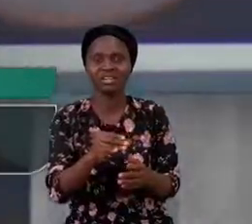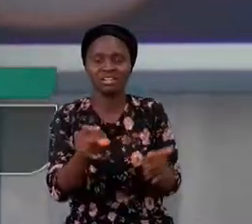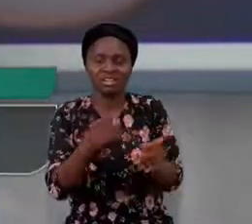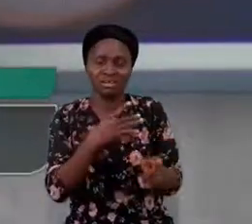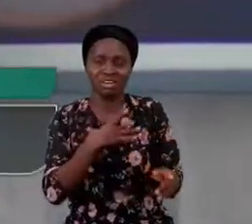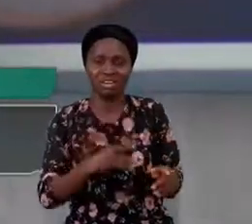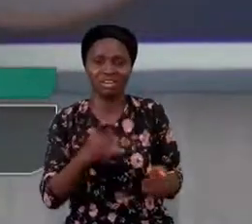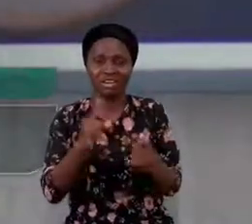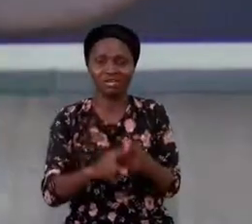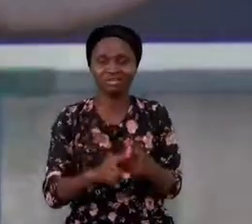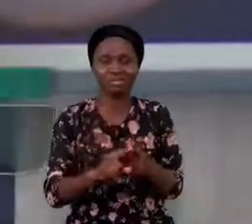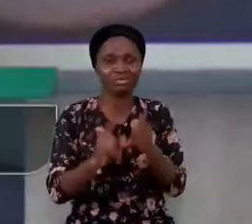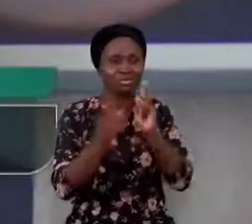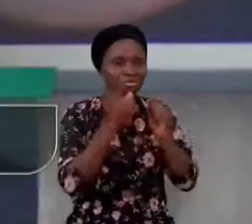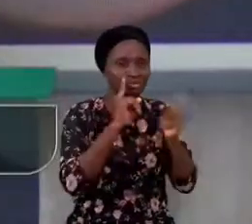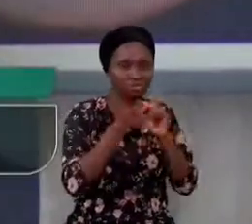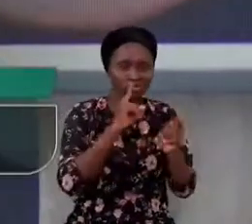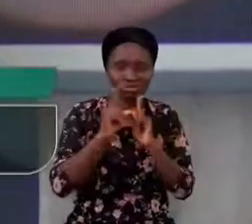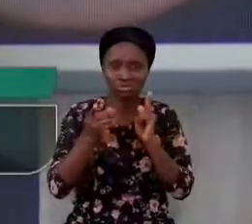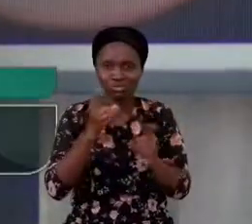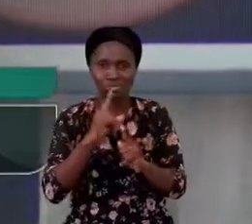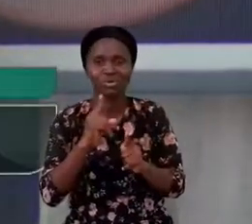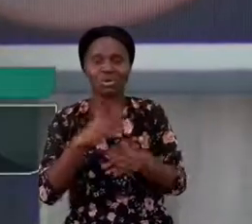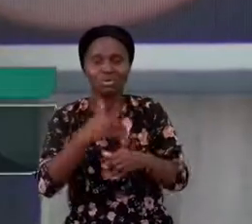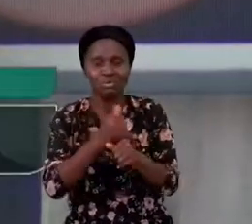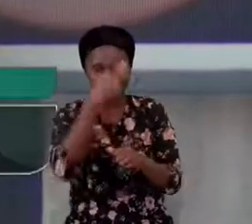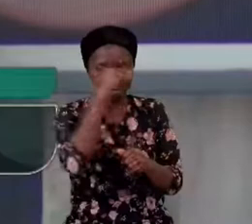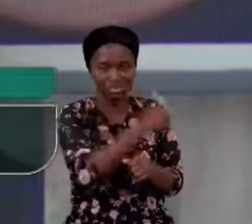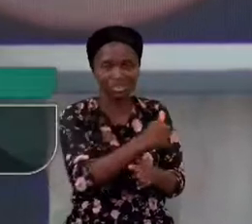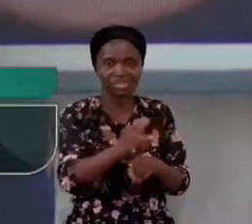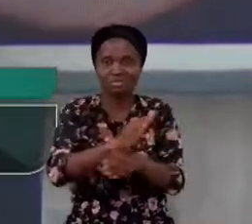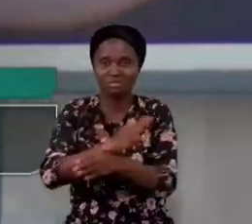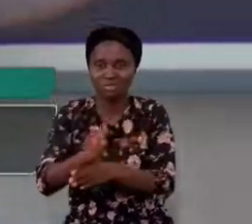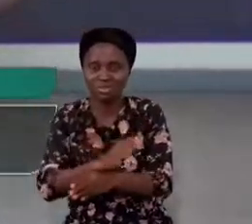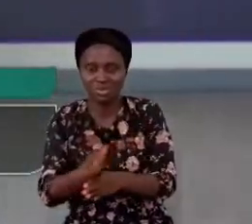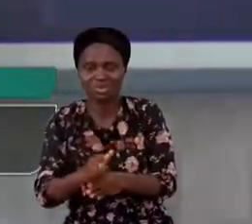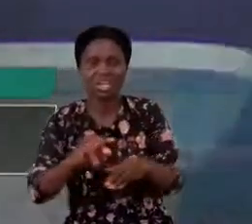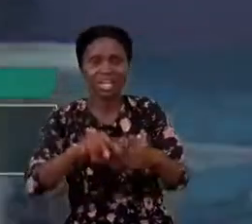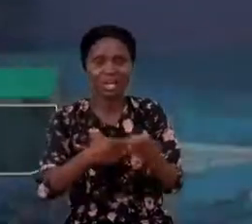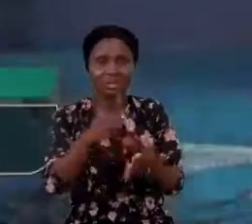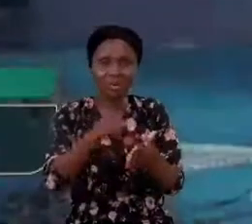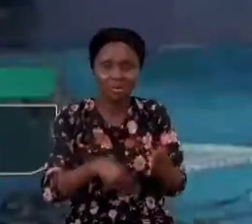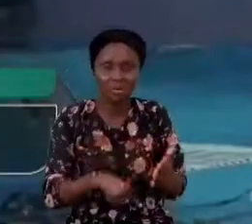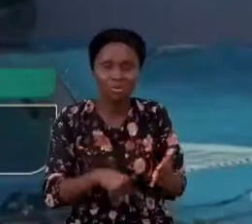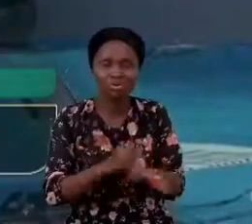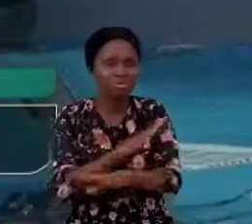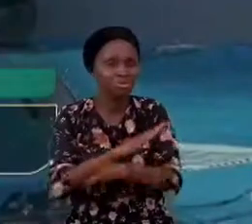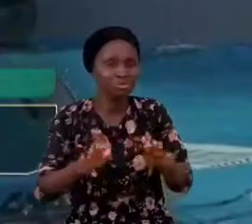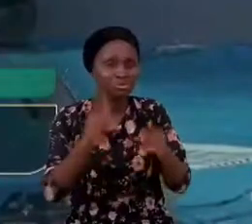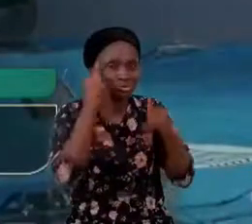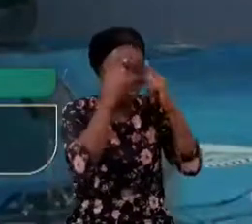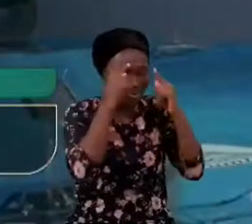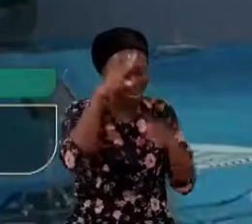dedans. Quel type d'ami as-tu? Est-ce qu'il est noble ou bien étroit d'esprit? Étroit